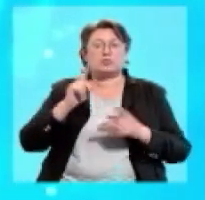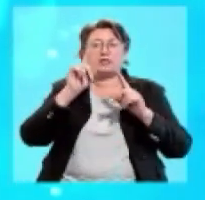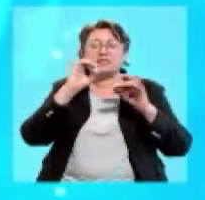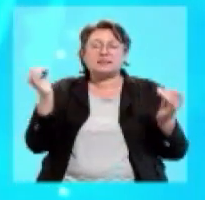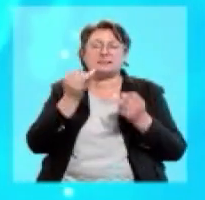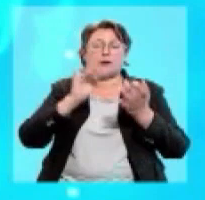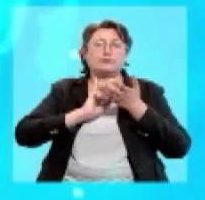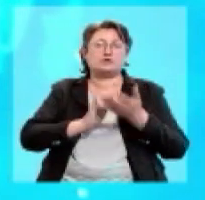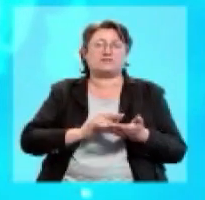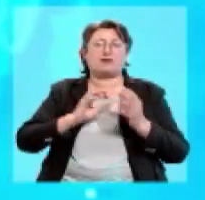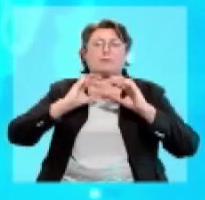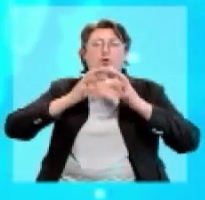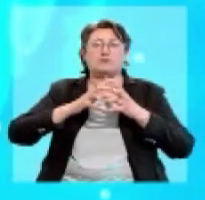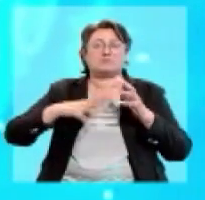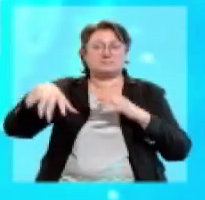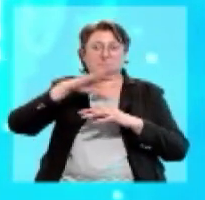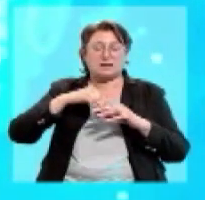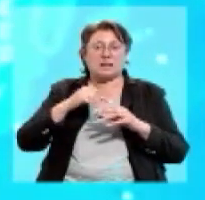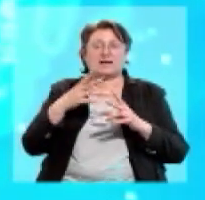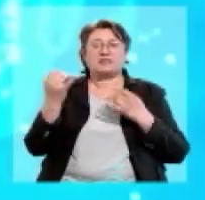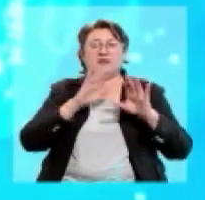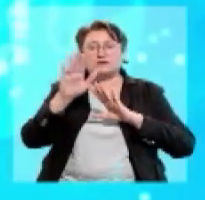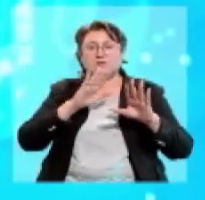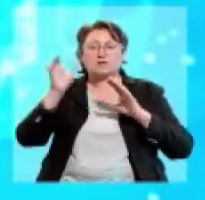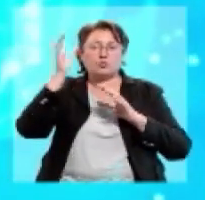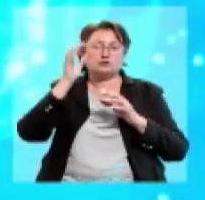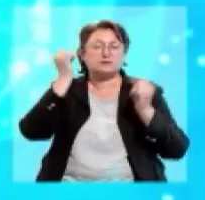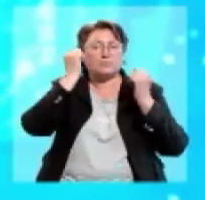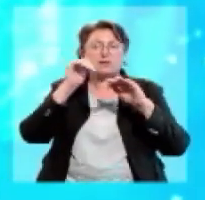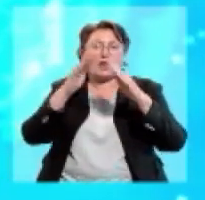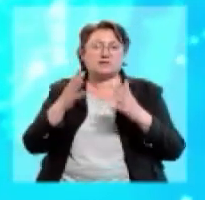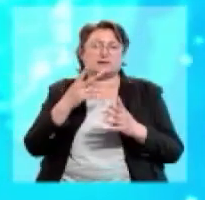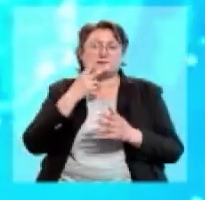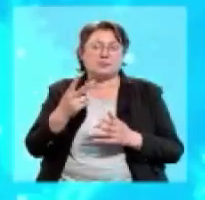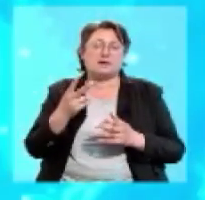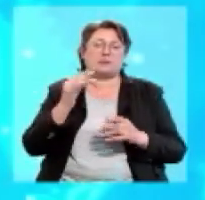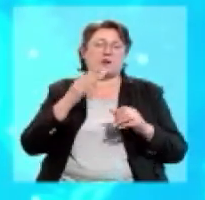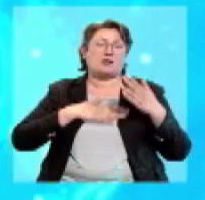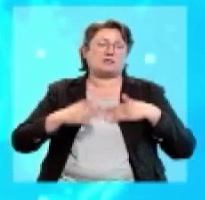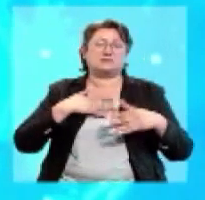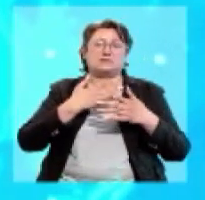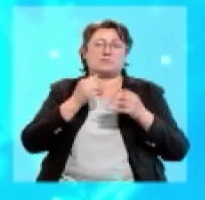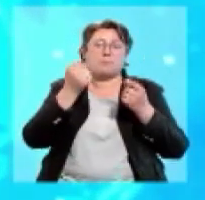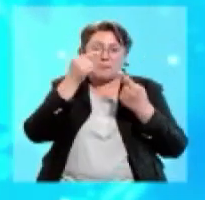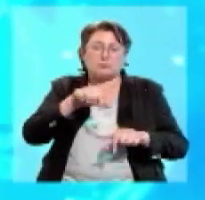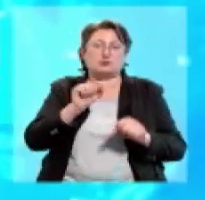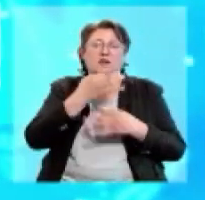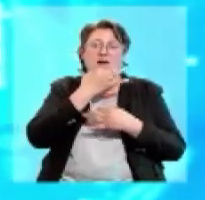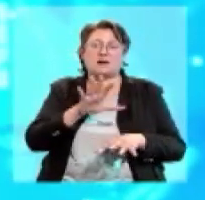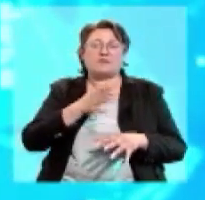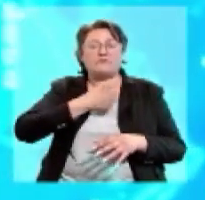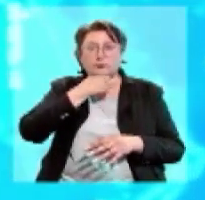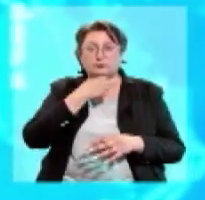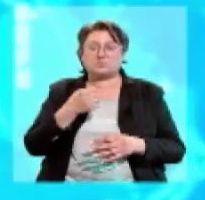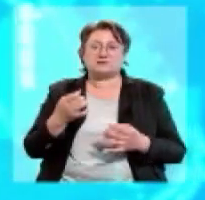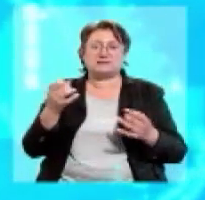просторам галактики. Интерактивная выставка, аттракционы и научные экспонаты порадуют посетителей разного возраста. Удивительный и